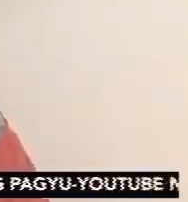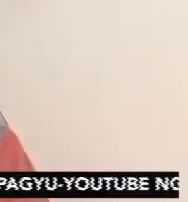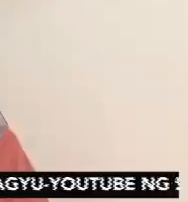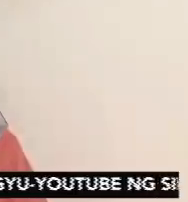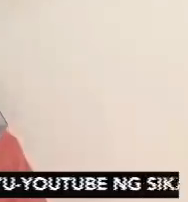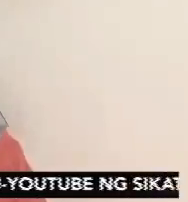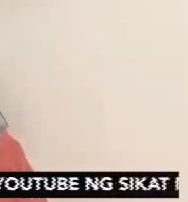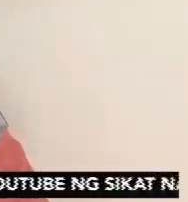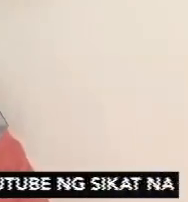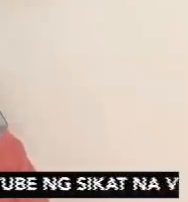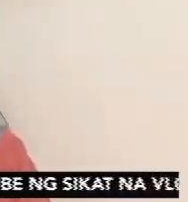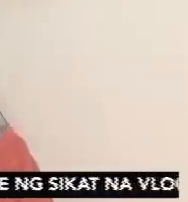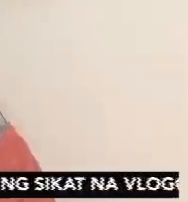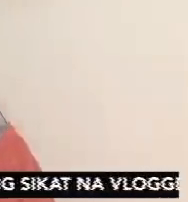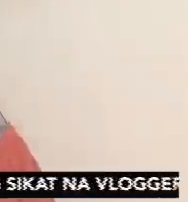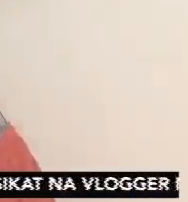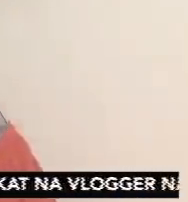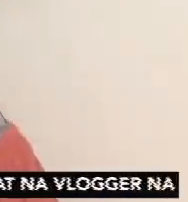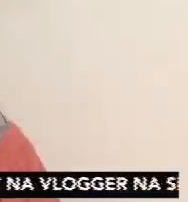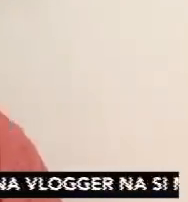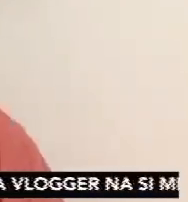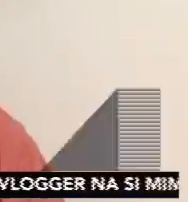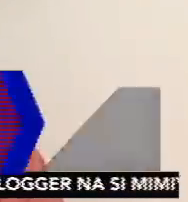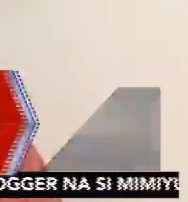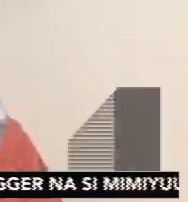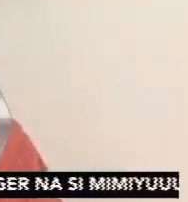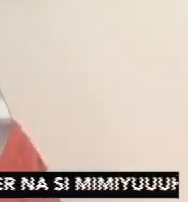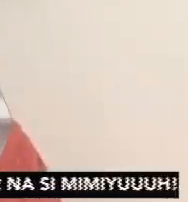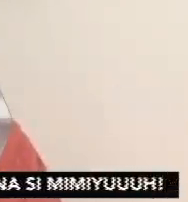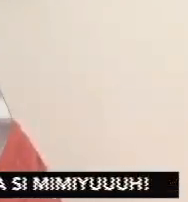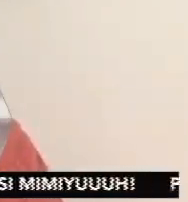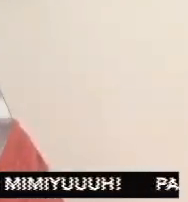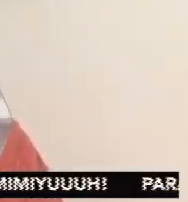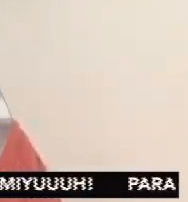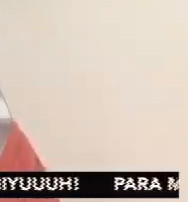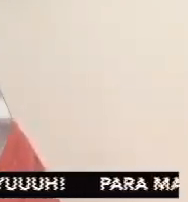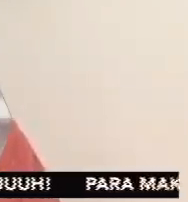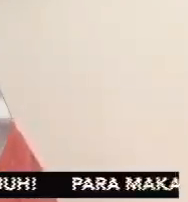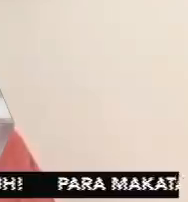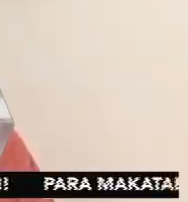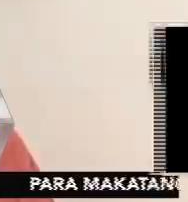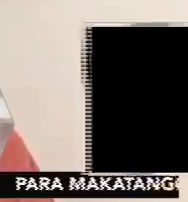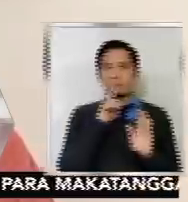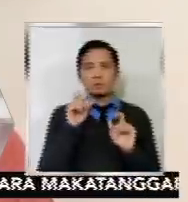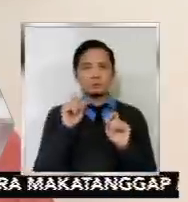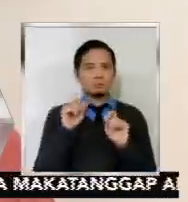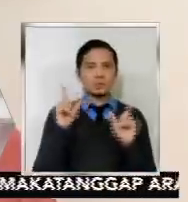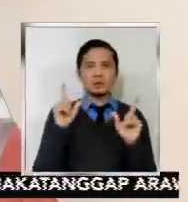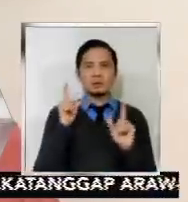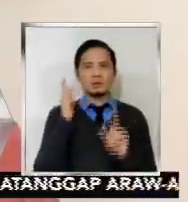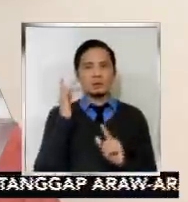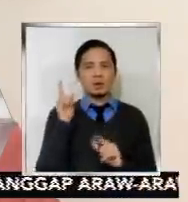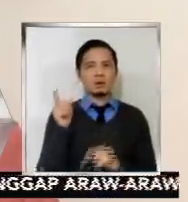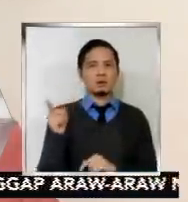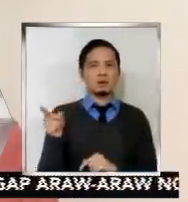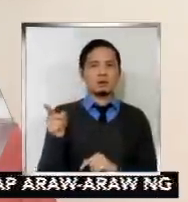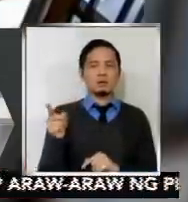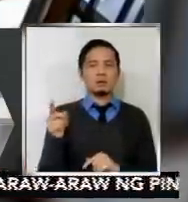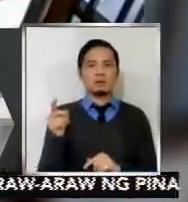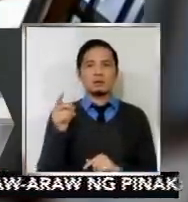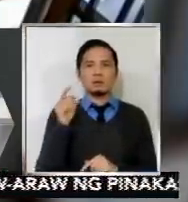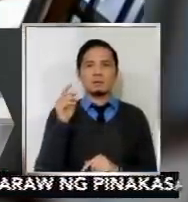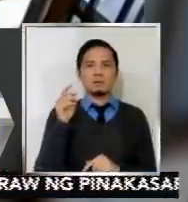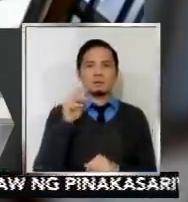report aired last Sunday and we were surprised by a quick reaction from the Philippine